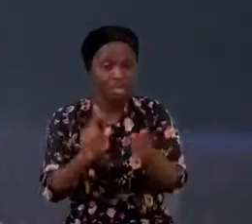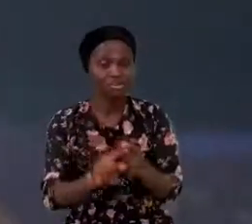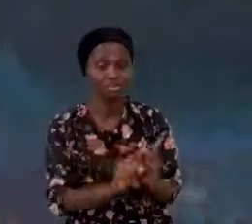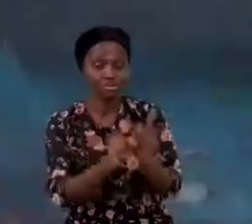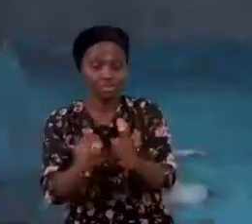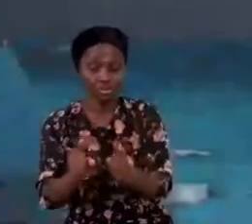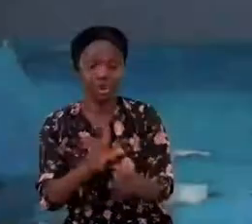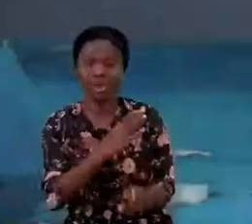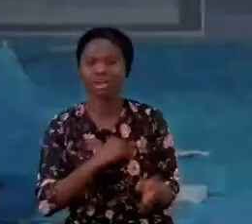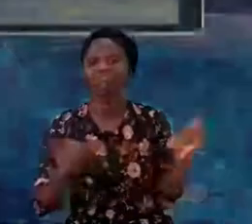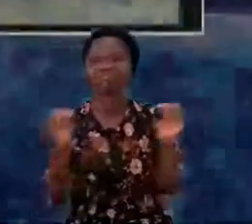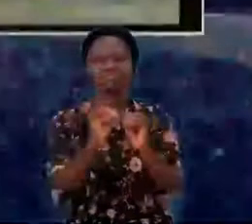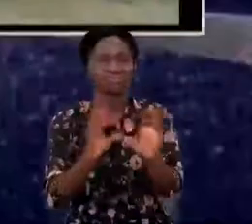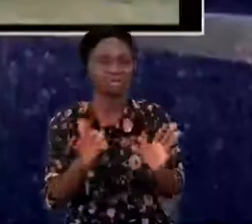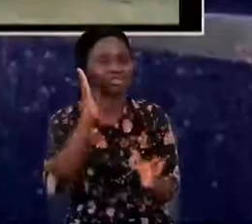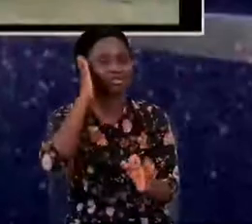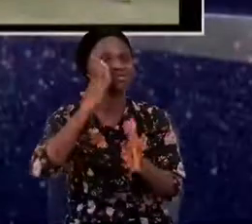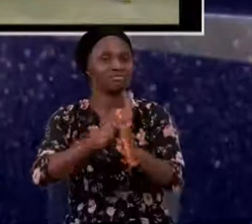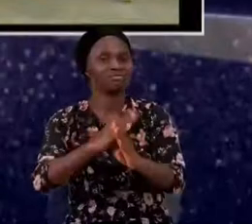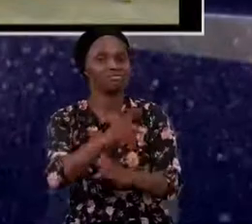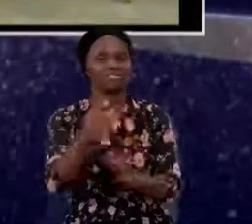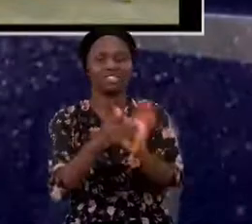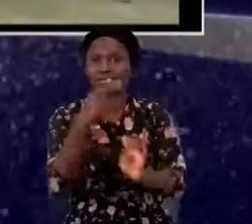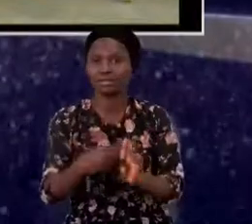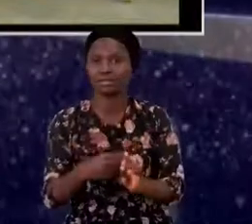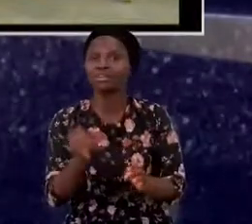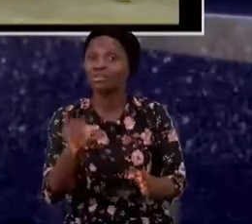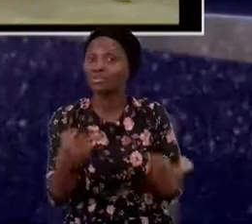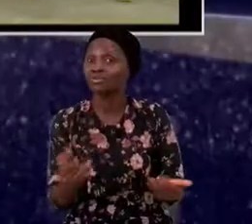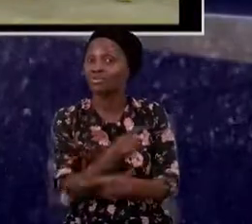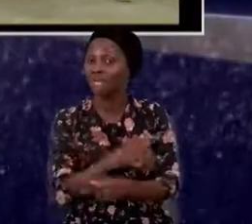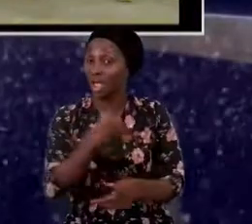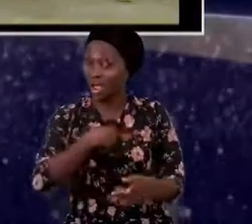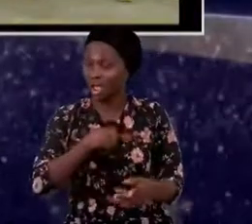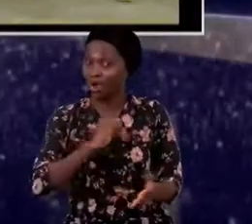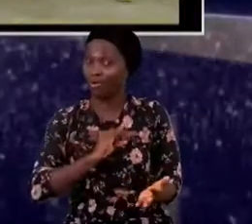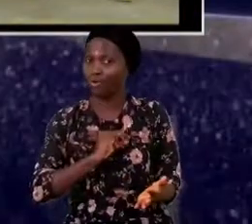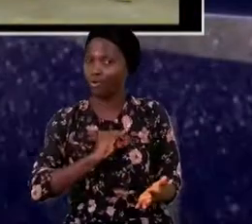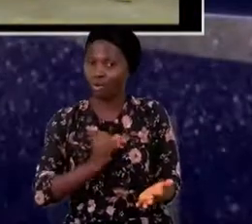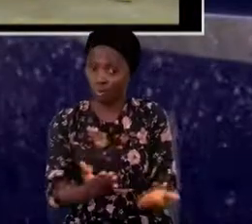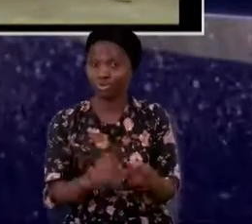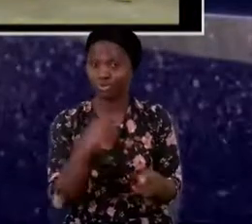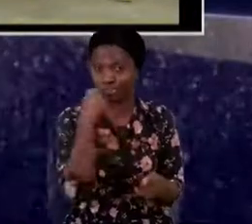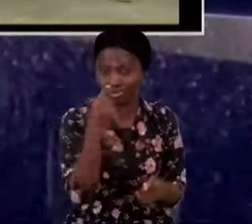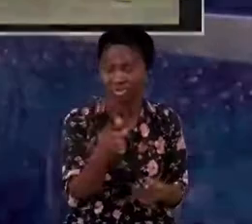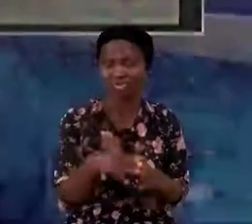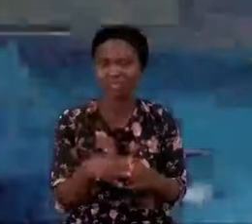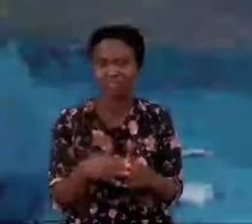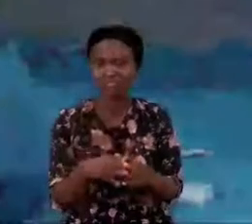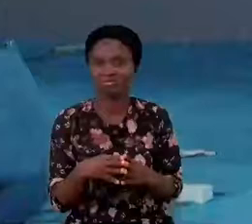pouvez voir ce qui fait tomber les autres, ce qui maintient les autres par terre, et vous